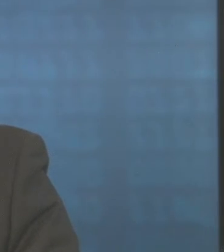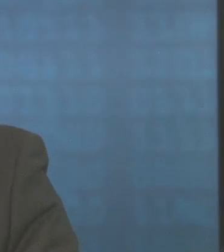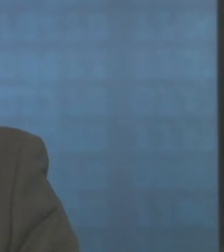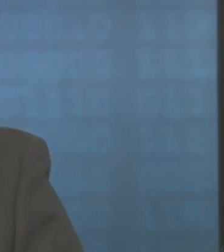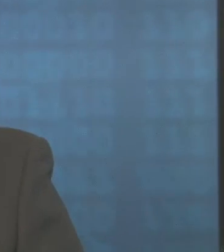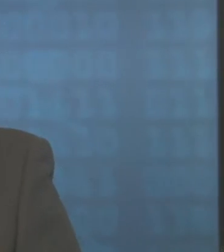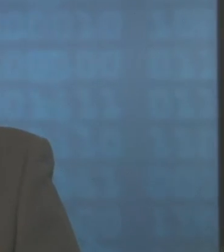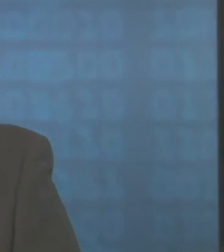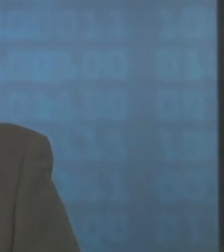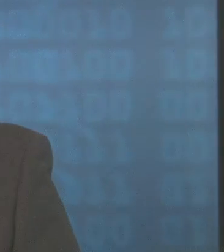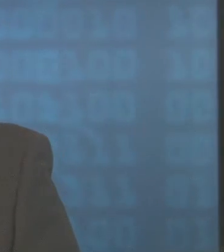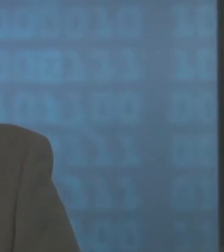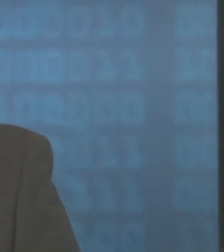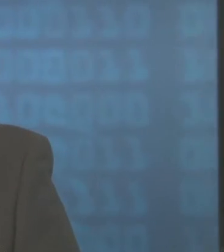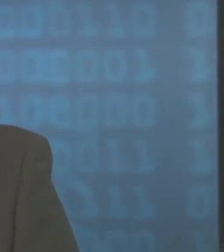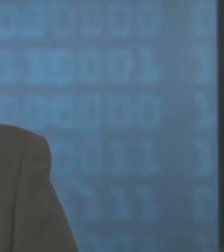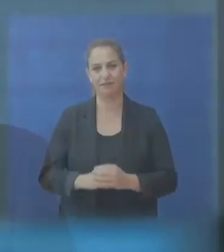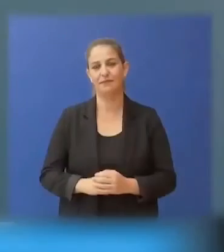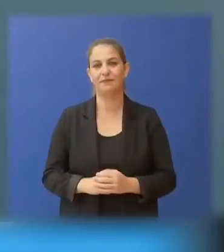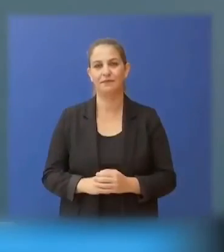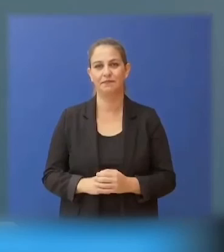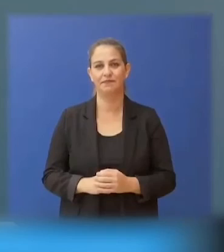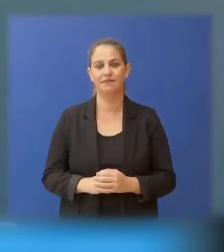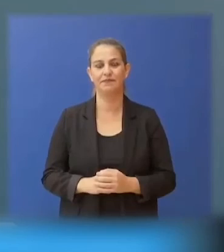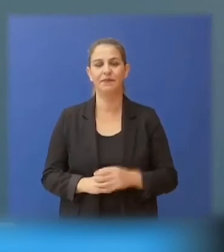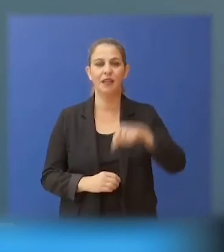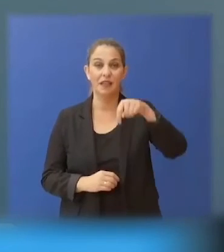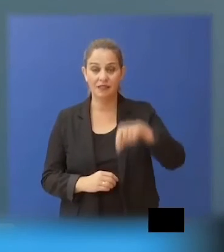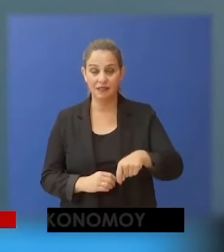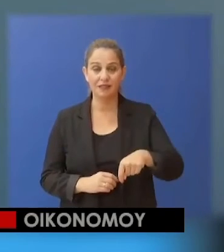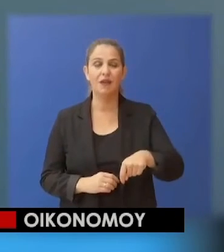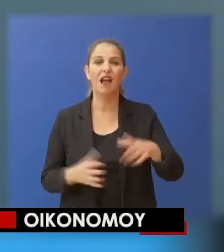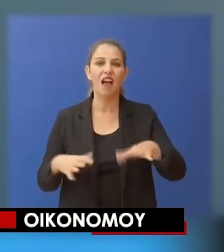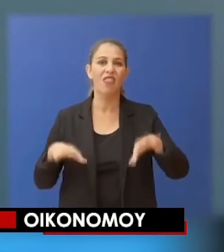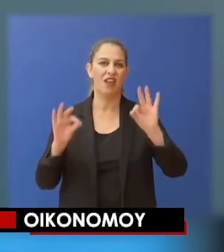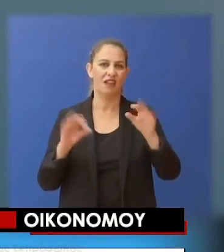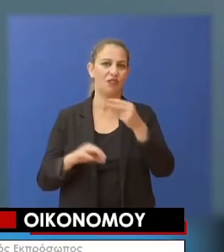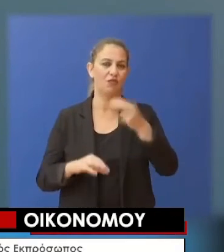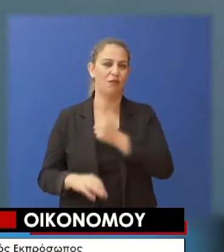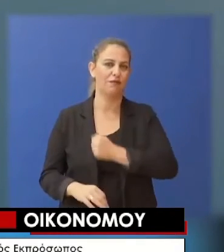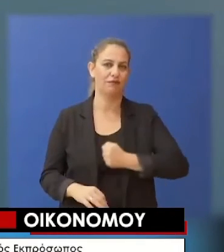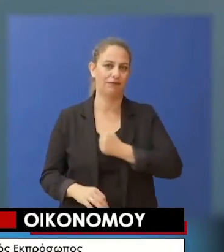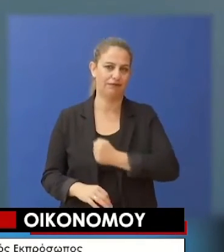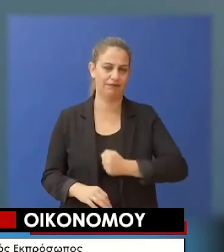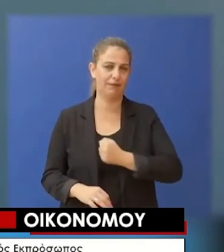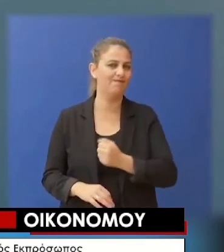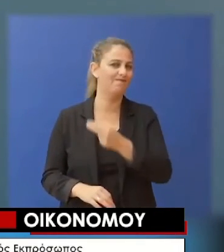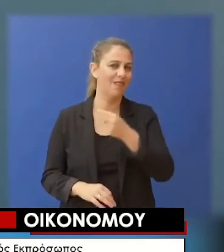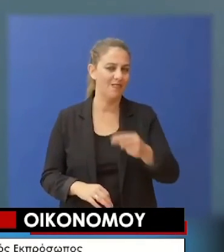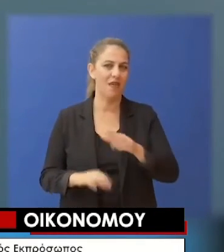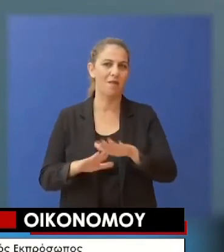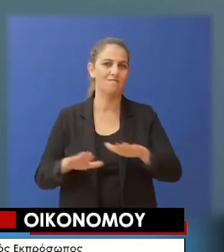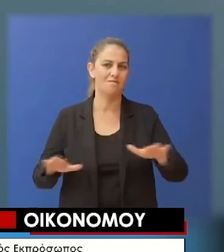σημερινή διοίκηση και να την αντικαταστήσει. Θέλω να ξεκινήσω με ένα δυσάρεστο ζήτημα με αποτρόπαια περιστατικά